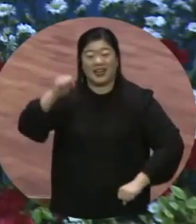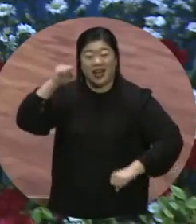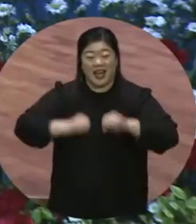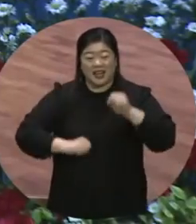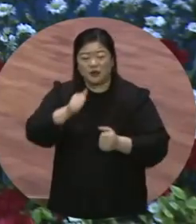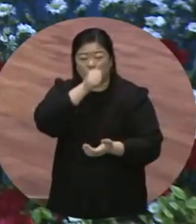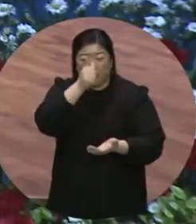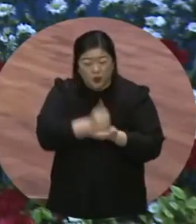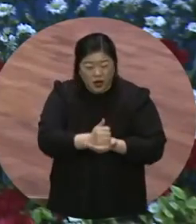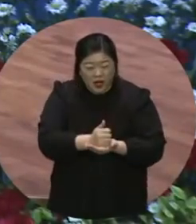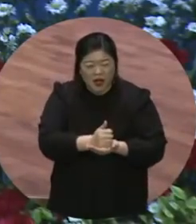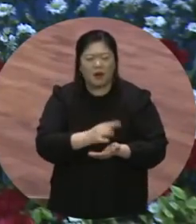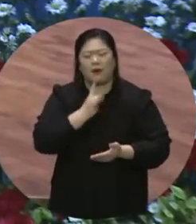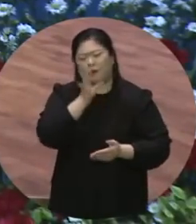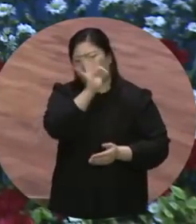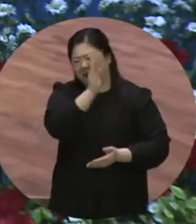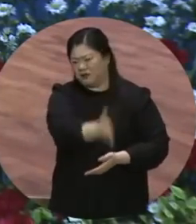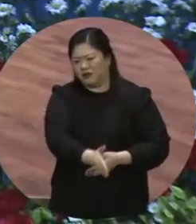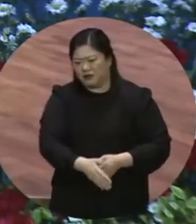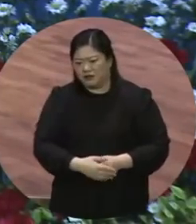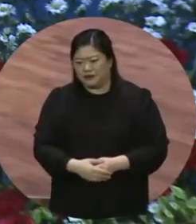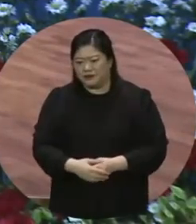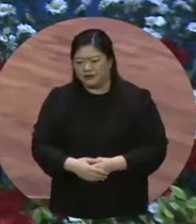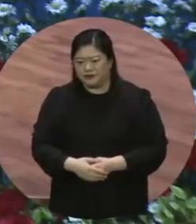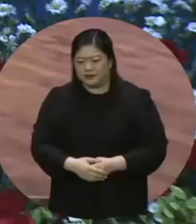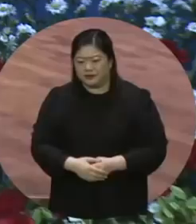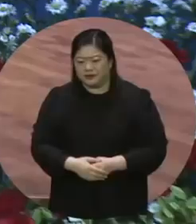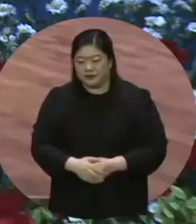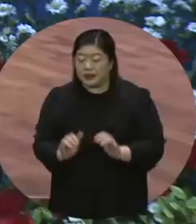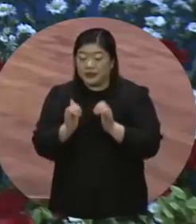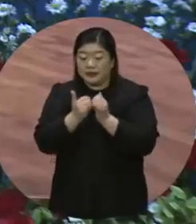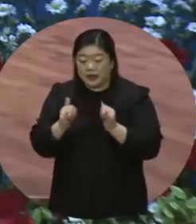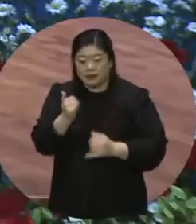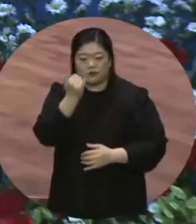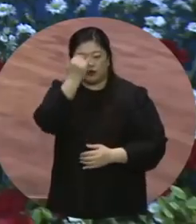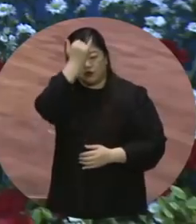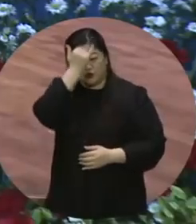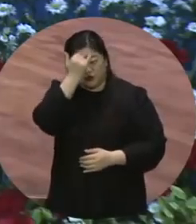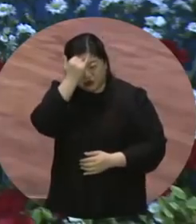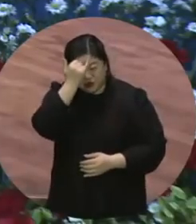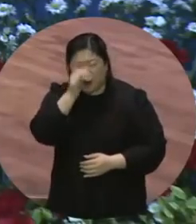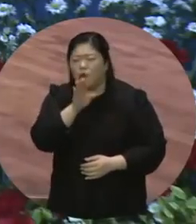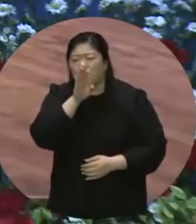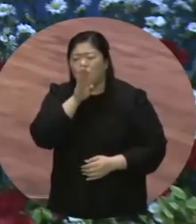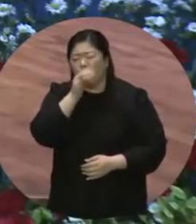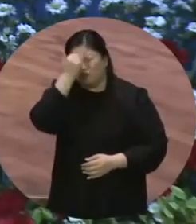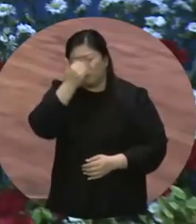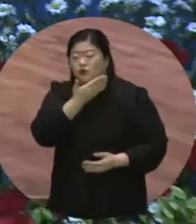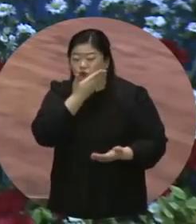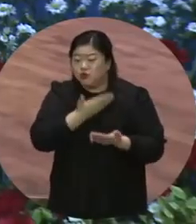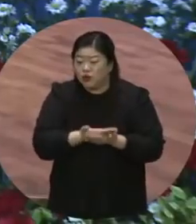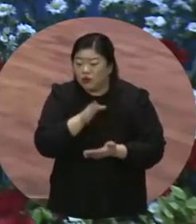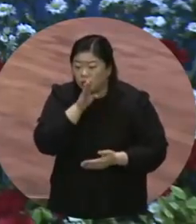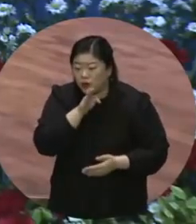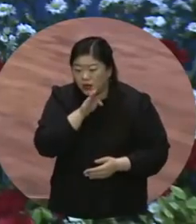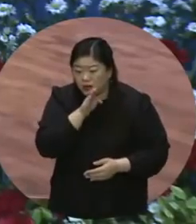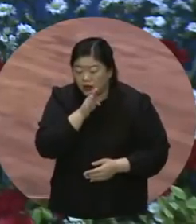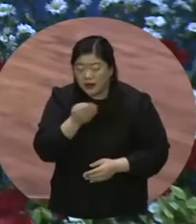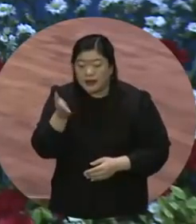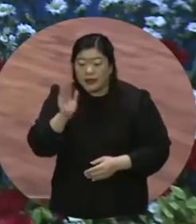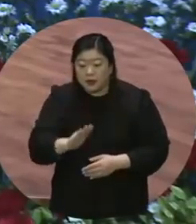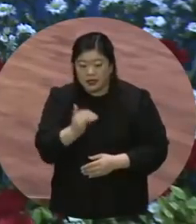보기 때문에 이런 말이에요. 인간적인 윤리 도덕 그것까지 생각 인간적 윤리 도덕